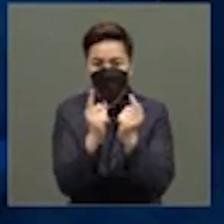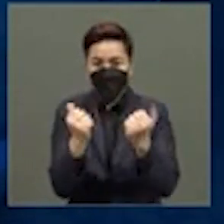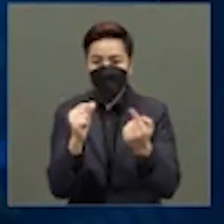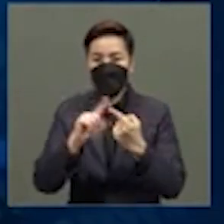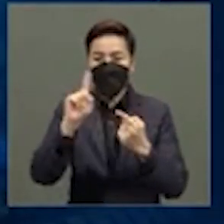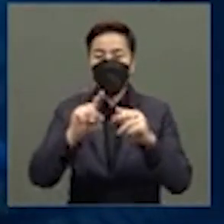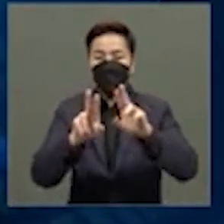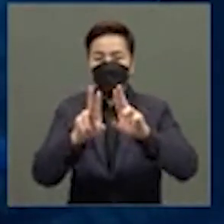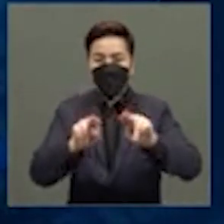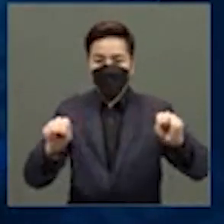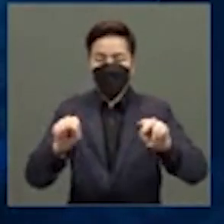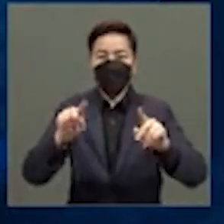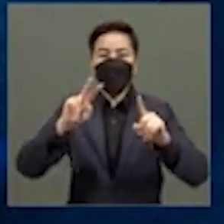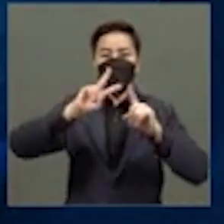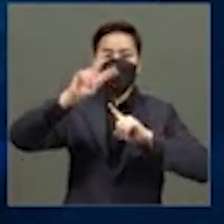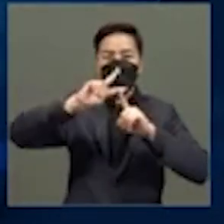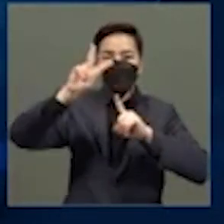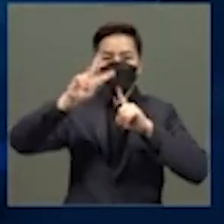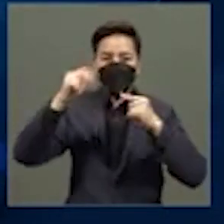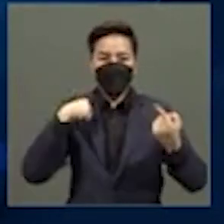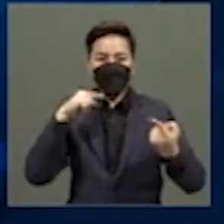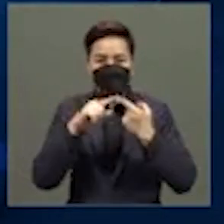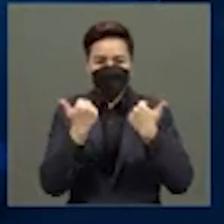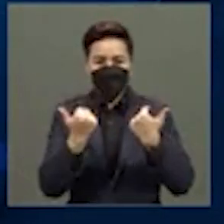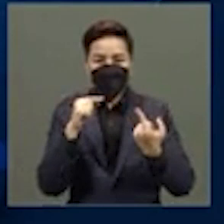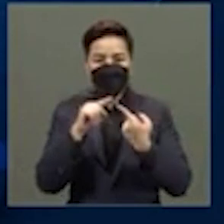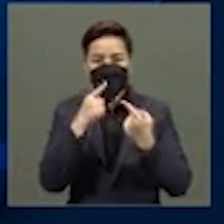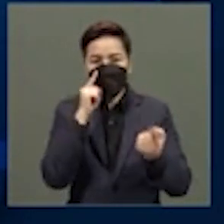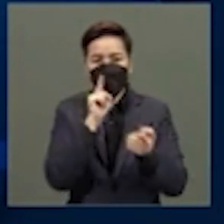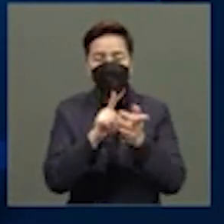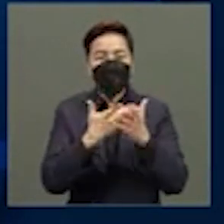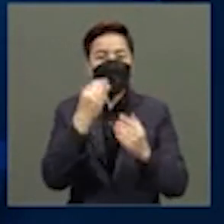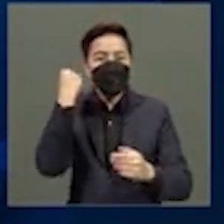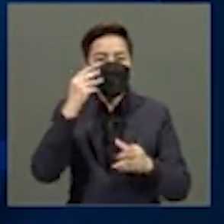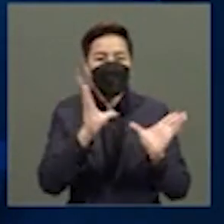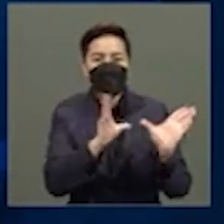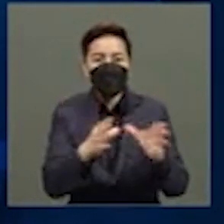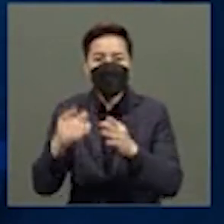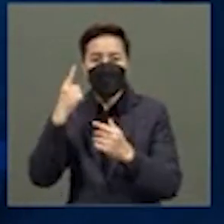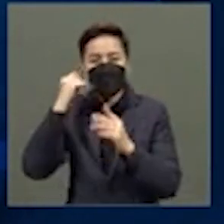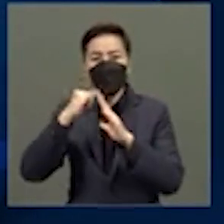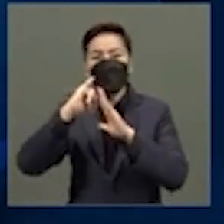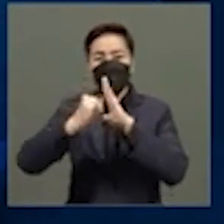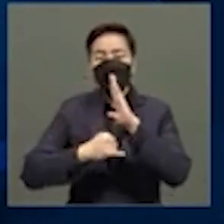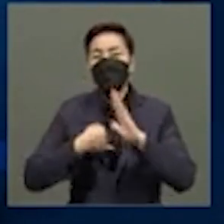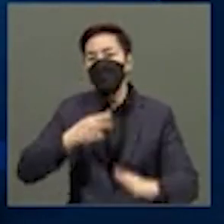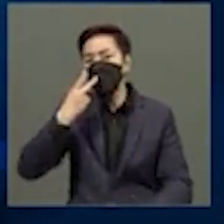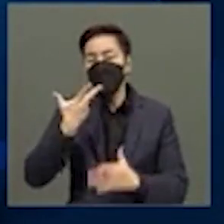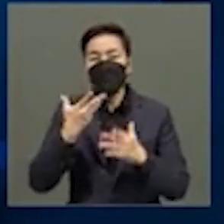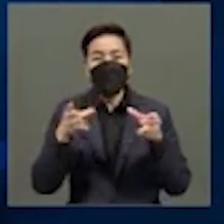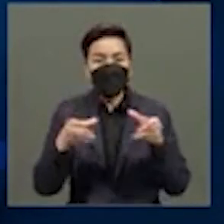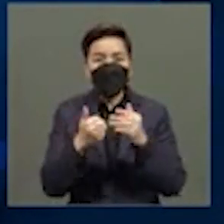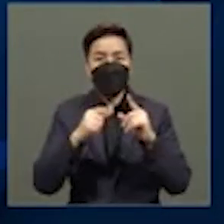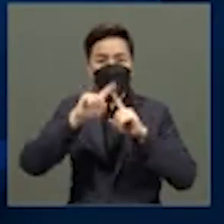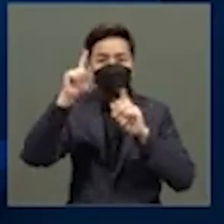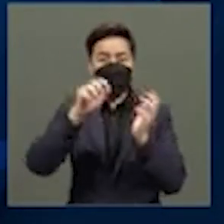นนทบุรียังเป็นอันดับ2นะคะซึ่งการรายงานแต่ละคลัสเตอร์ของแต่ละจังหวัดเดี๋ยวไล่ดูไปนะคะสมุทรป